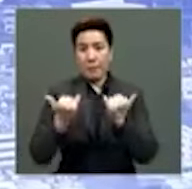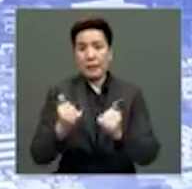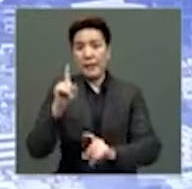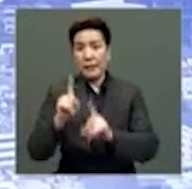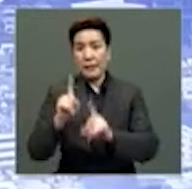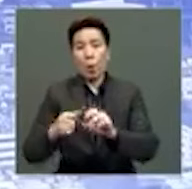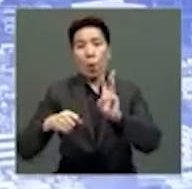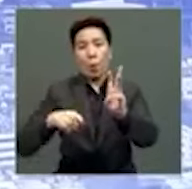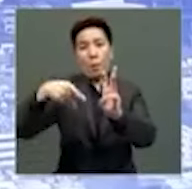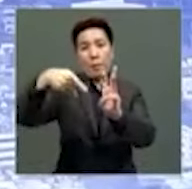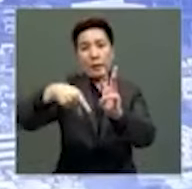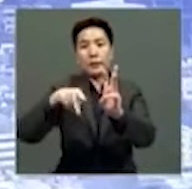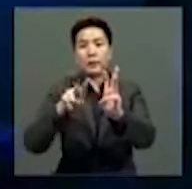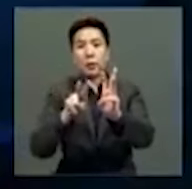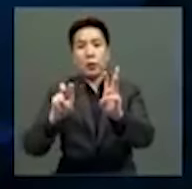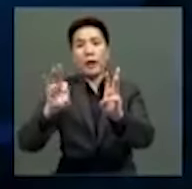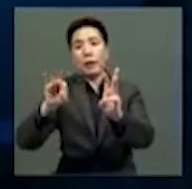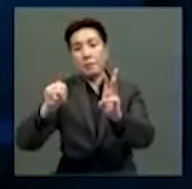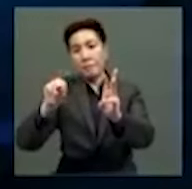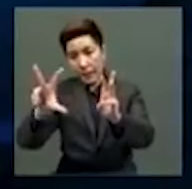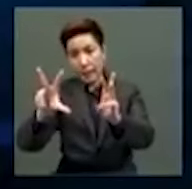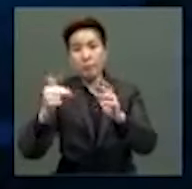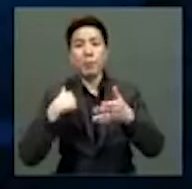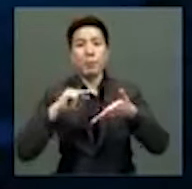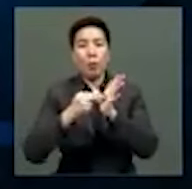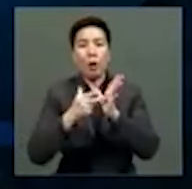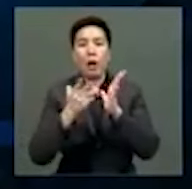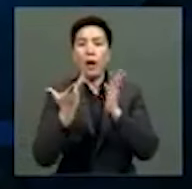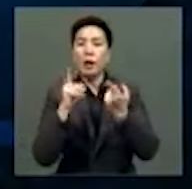ายงาน 6,293 รายยังถือได้ว่าเป็น